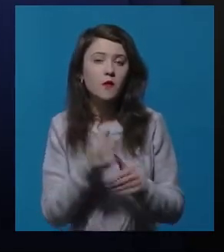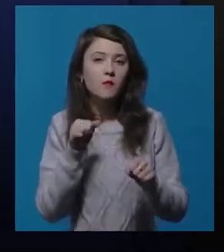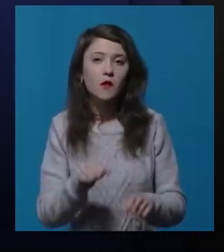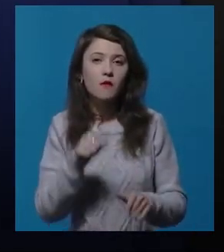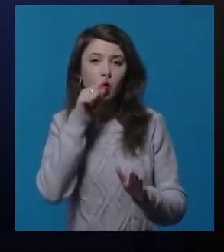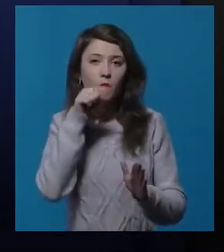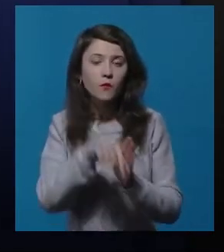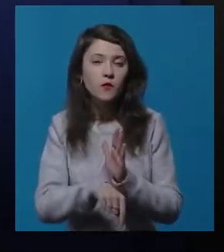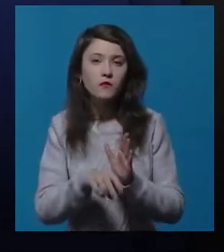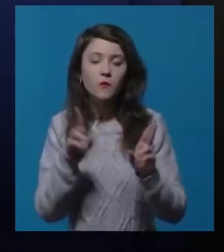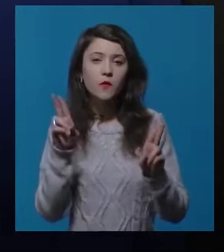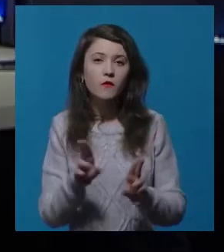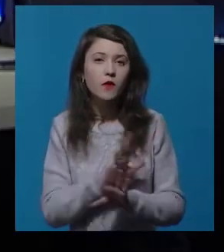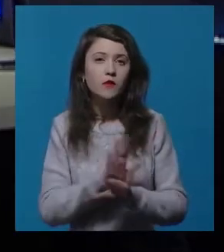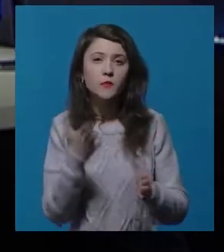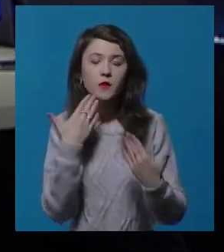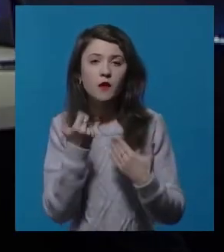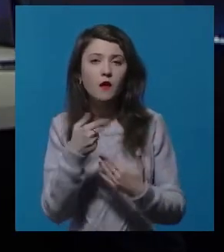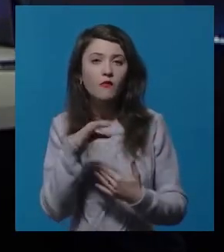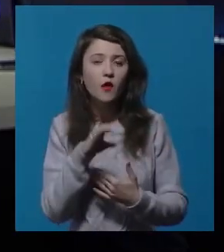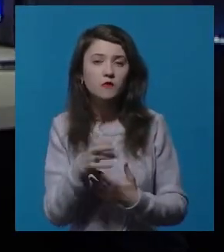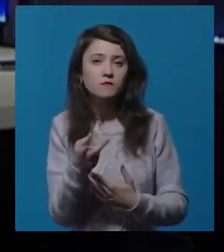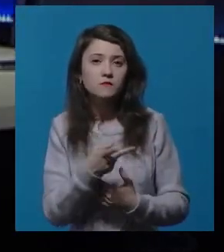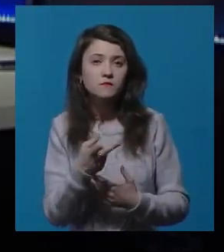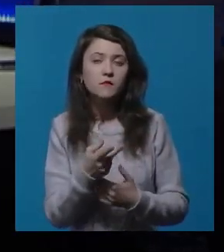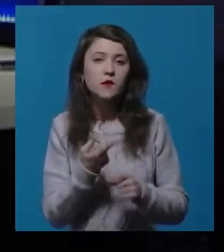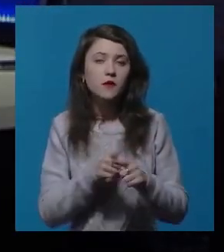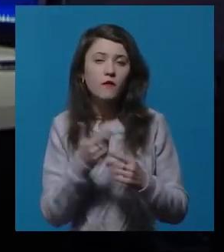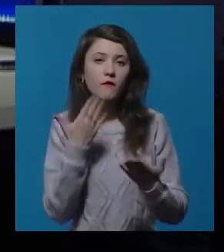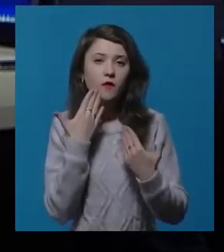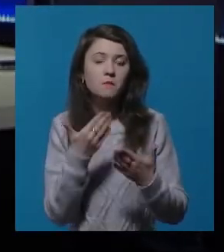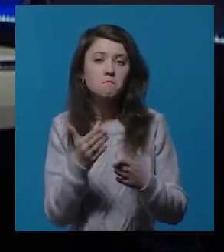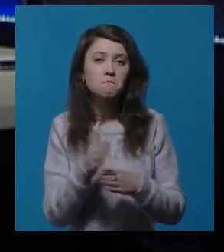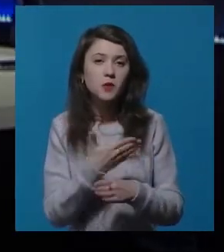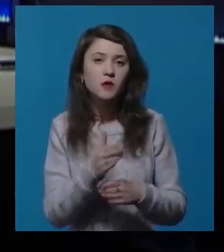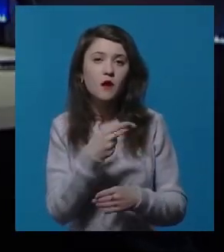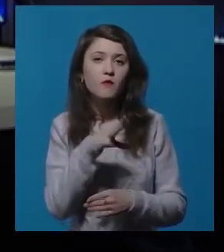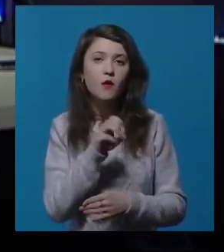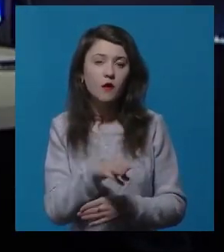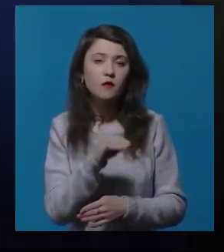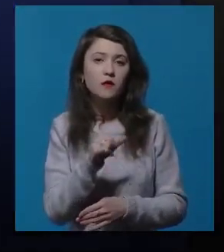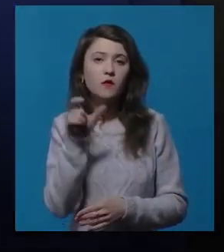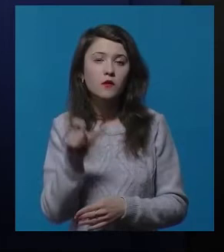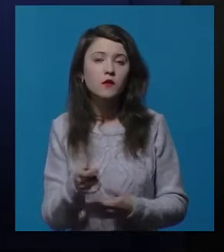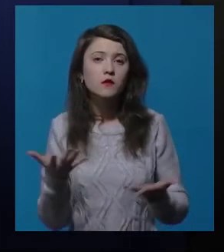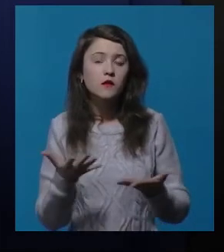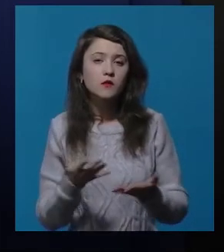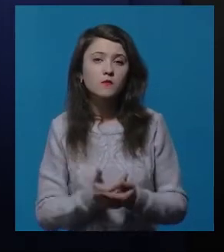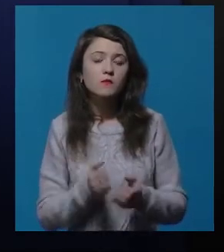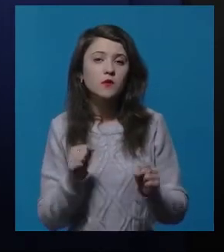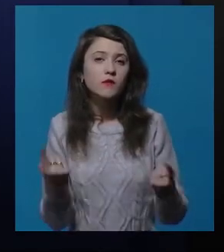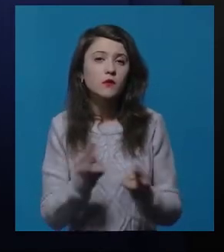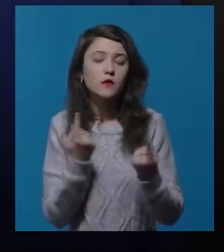в правову позицію, ні в спілкування адвоката з клієнтом. Це відносини між адвокатом і клієнтом, які можуть, якщо, звичайно, може